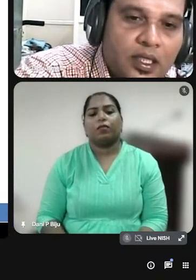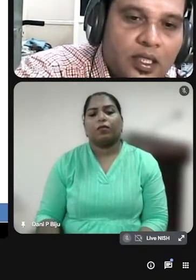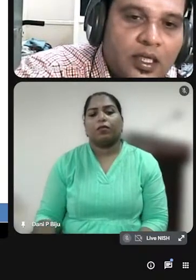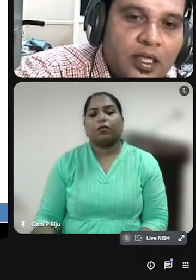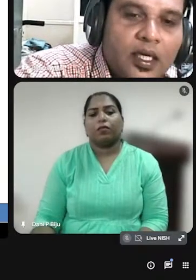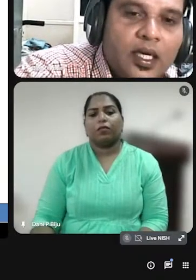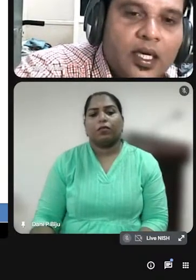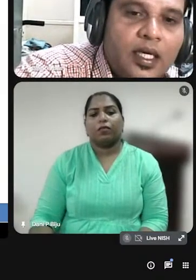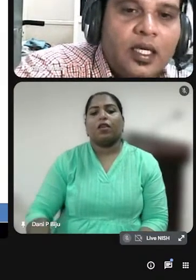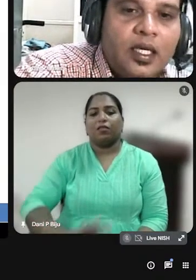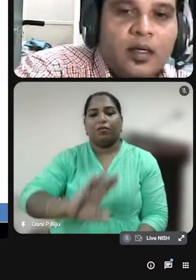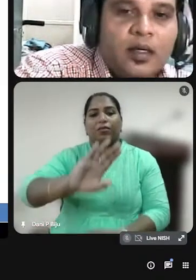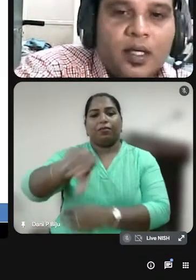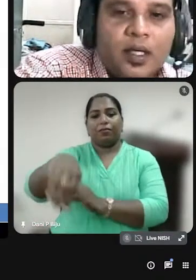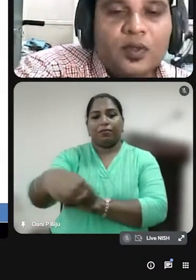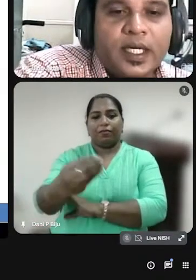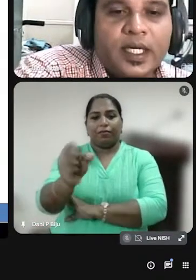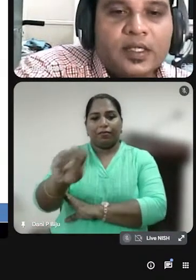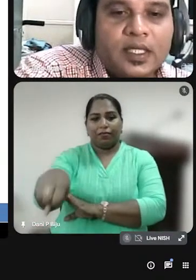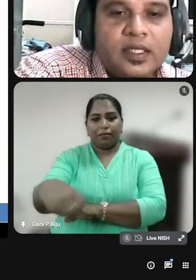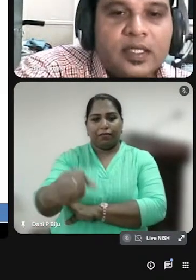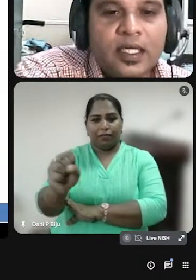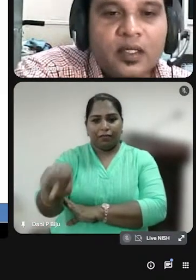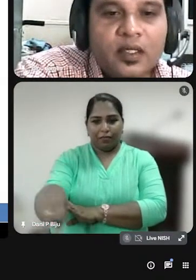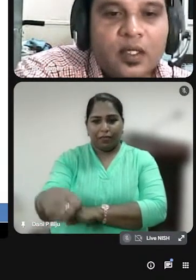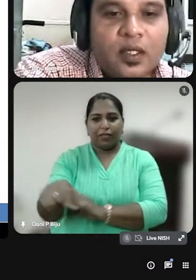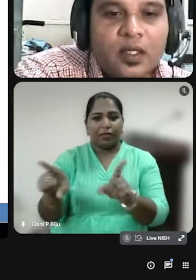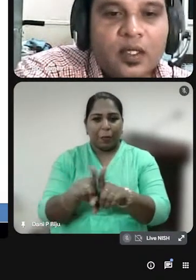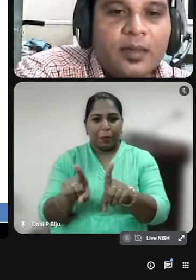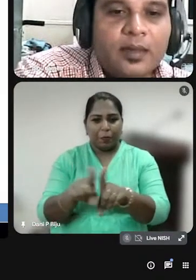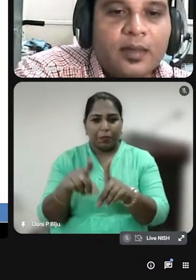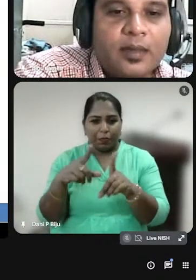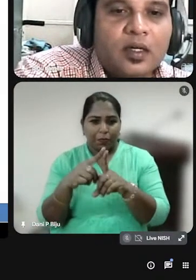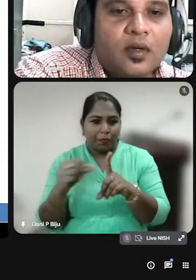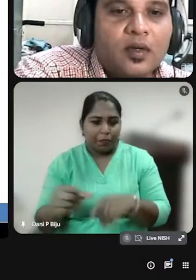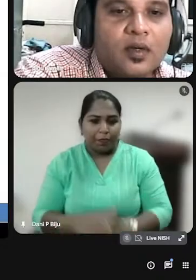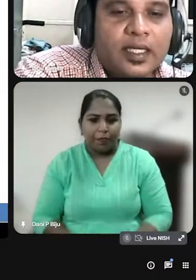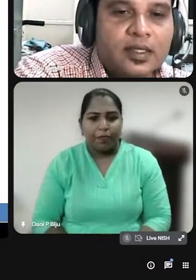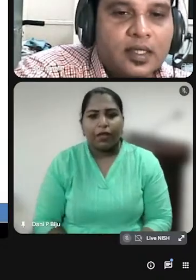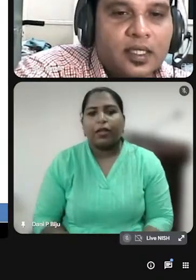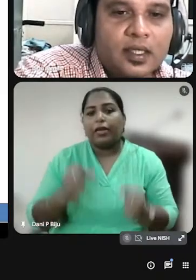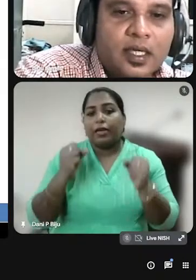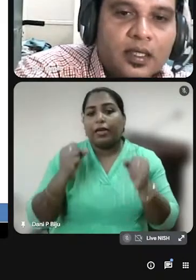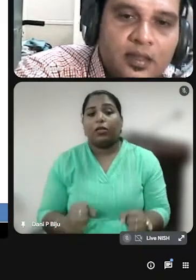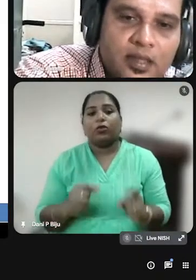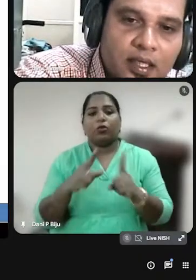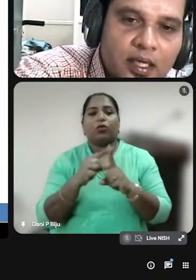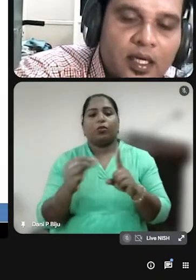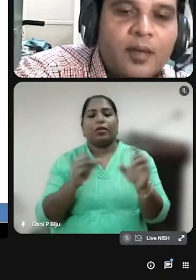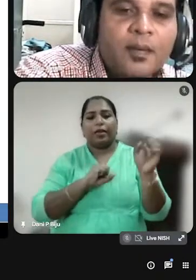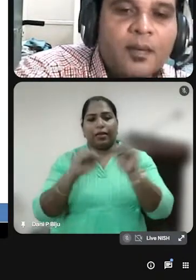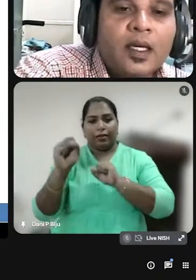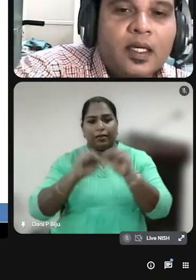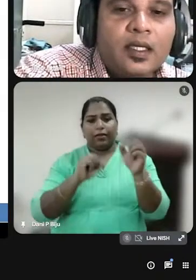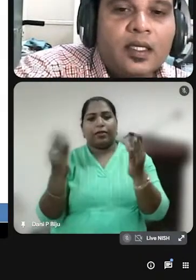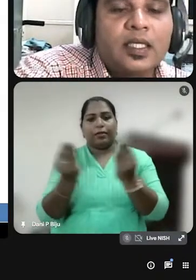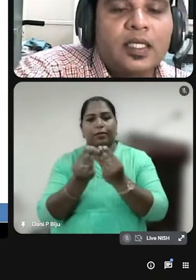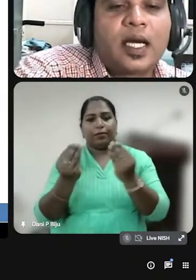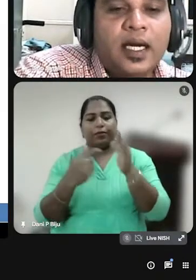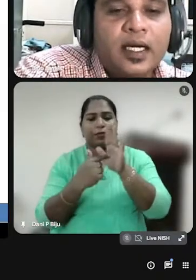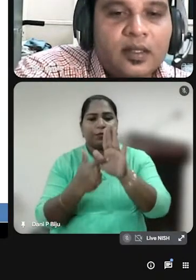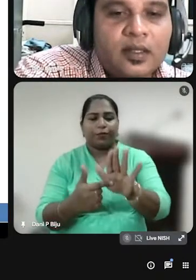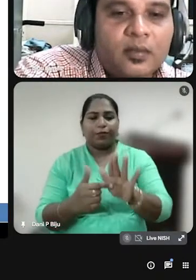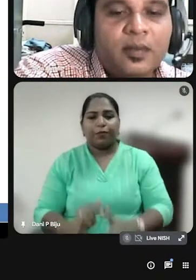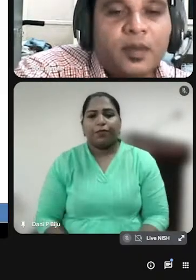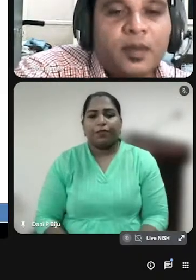തിരിക്കും. ഇനി മറ്റൊരു എക്സസൈസ് ഇരുന്നുകൊണ്ട് ചെയ്യാൻ പറ്റുന്ന കുറച്ച് എക്സസൈസുകളാണ്. സാധാരണ ഇരുന്നിട്ട്